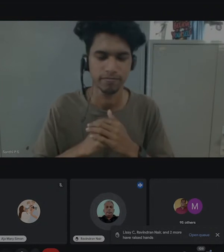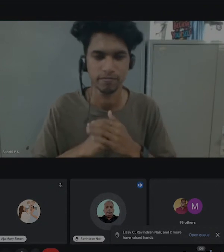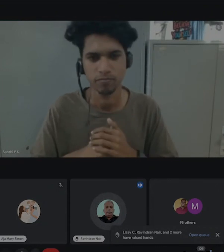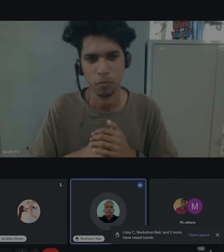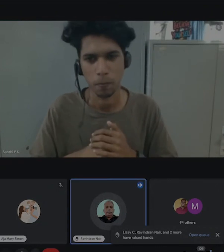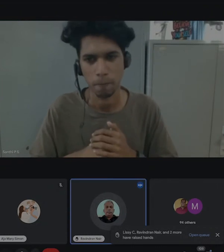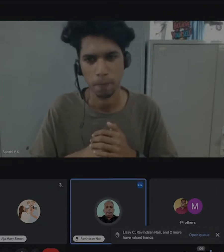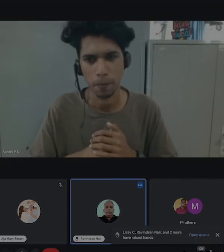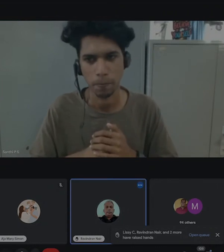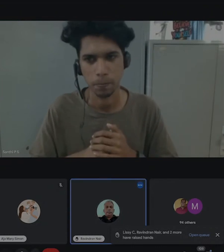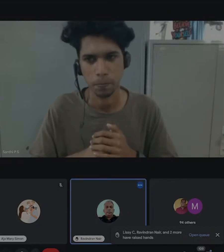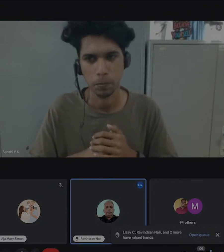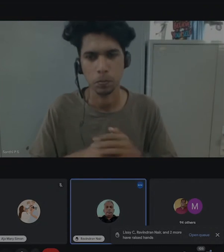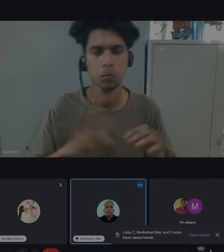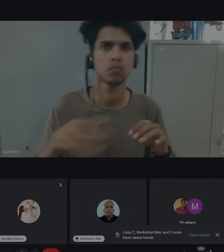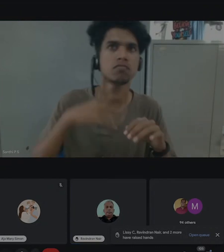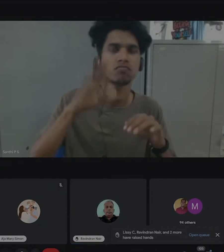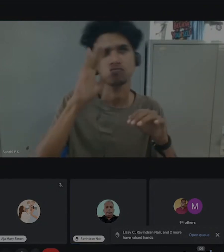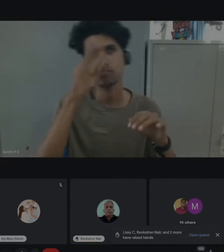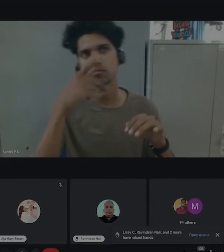മേഡം സംസാരിക്കാൻ പറ്റുമോ?